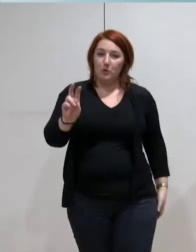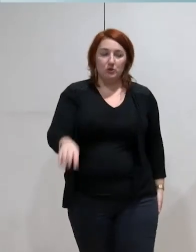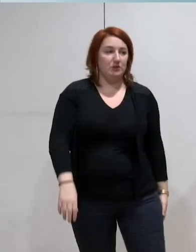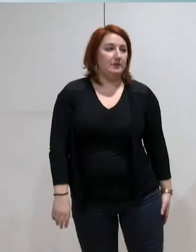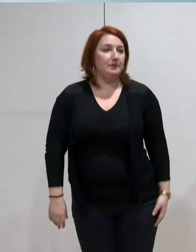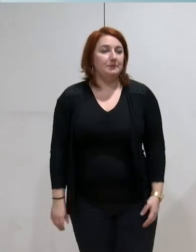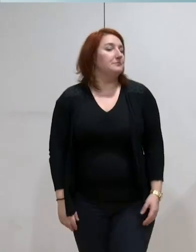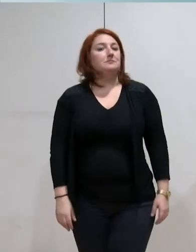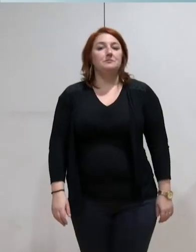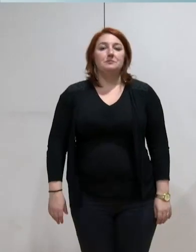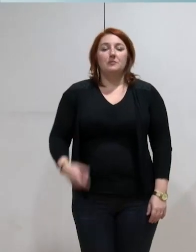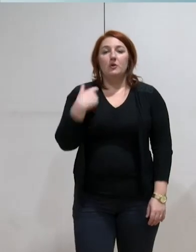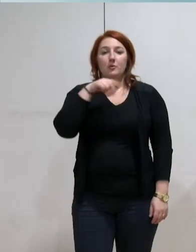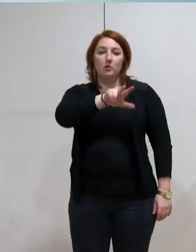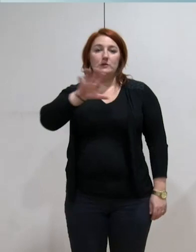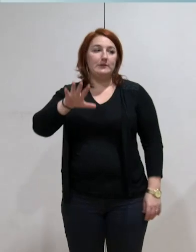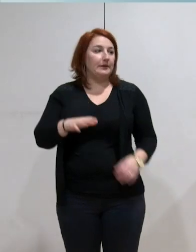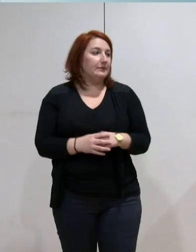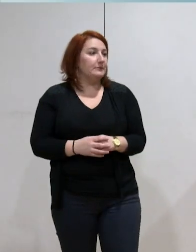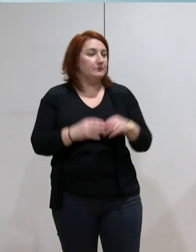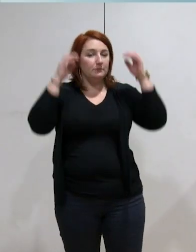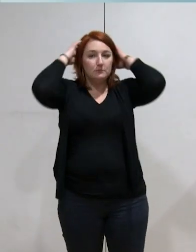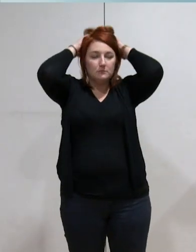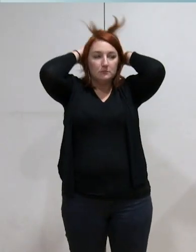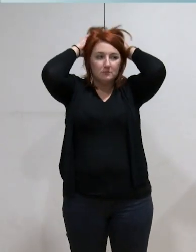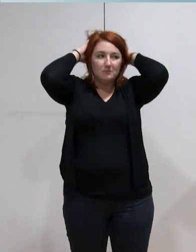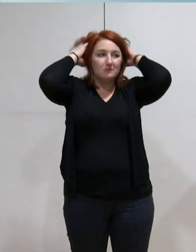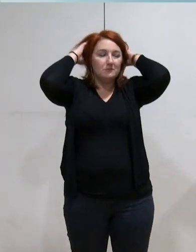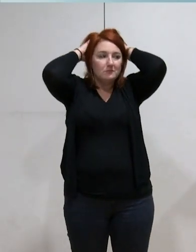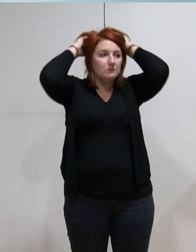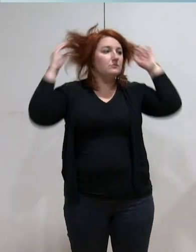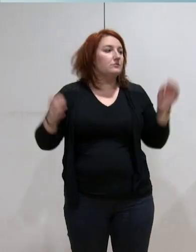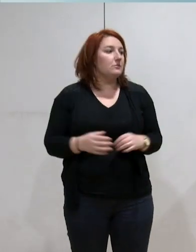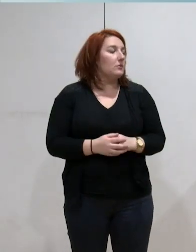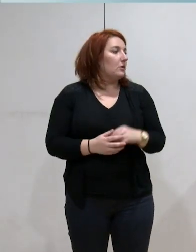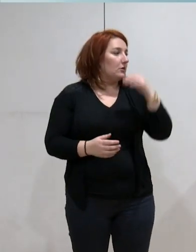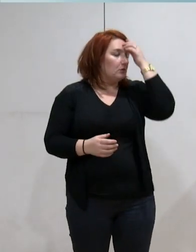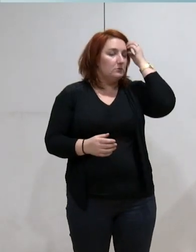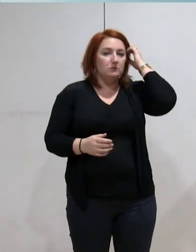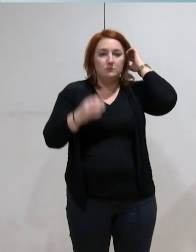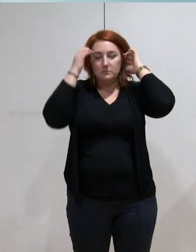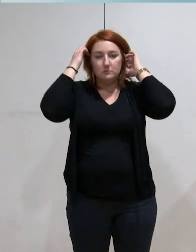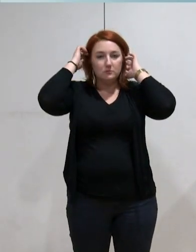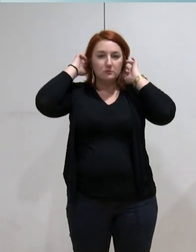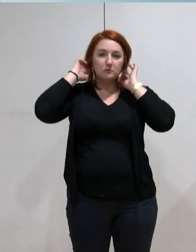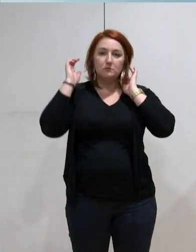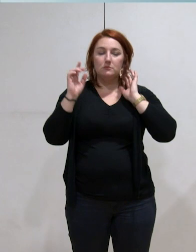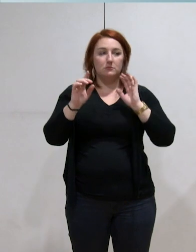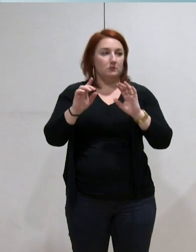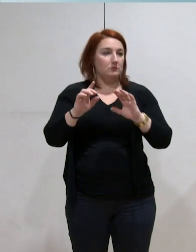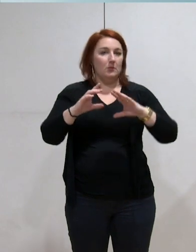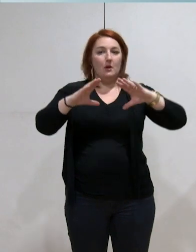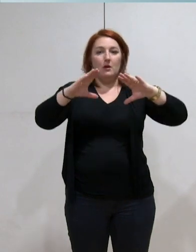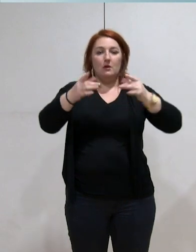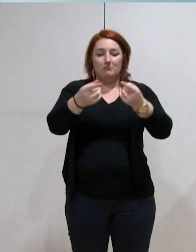écologiste la 35 une euh une opération d'amélioration de l'habitat sur la place